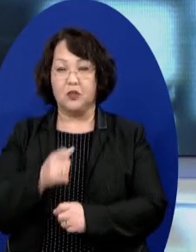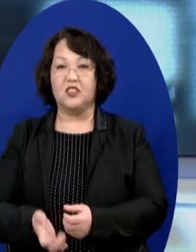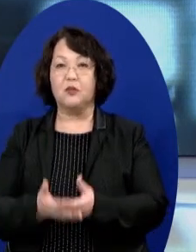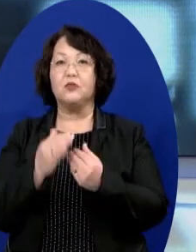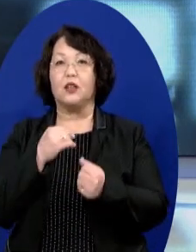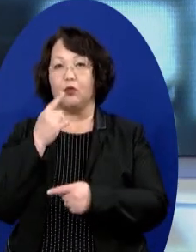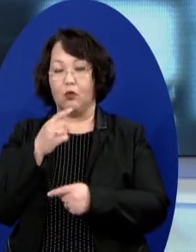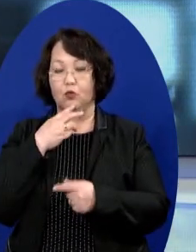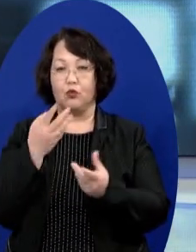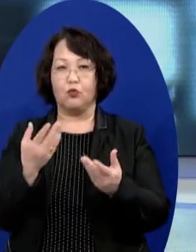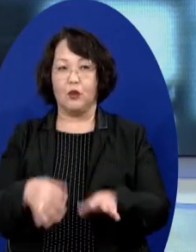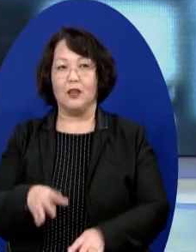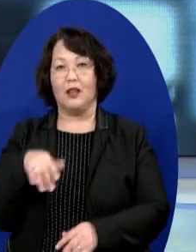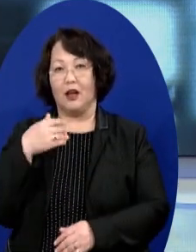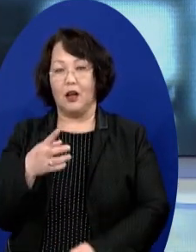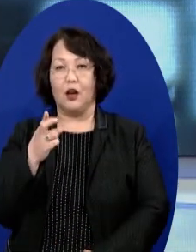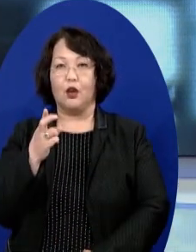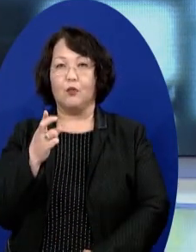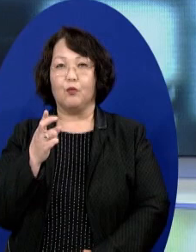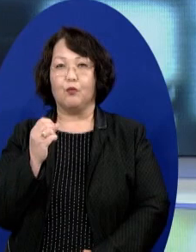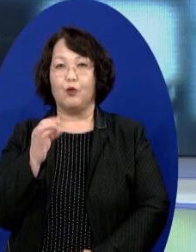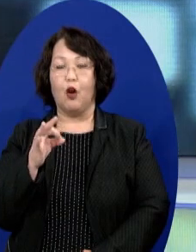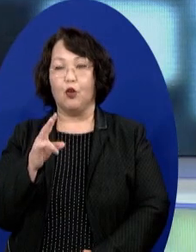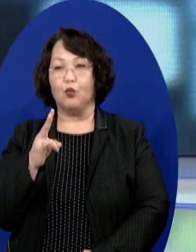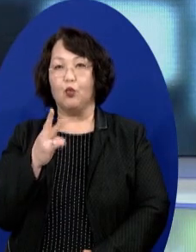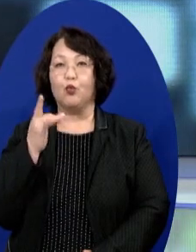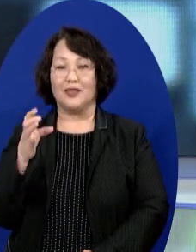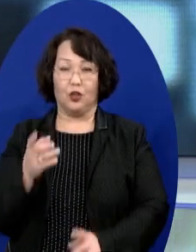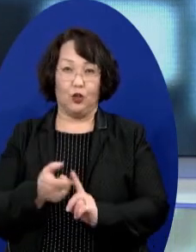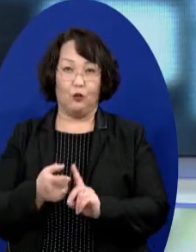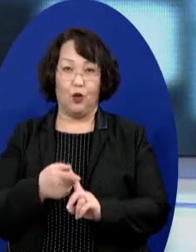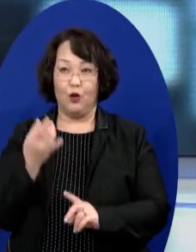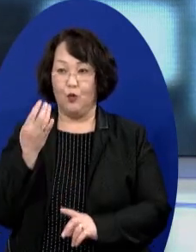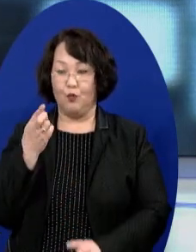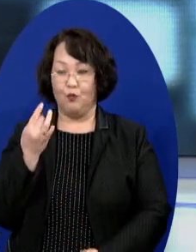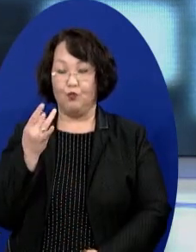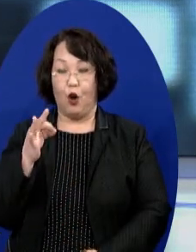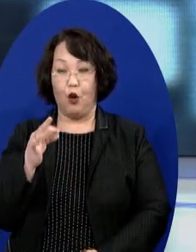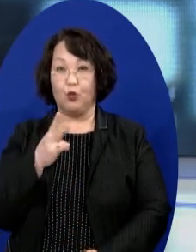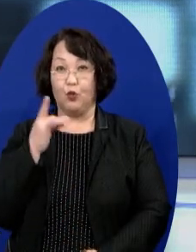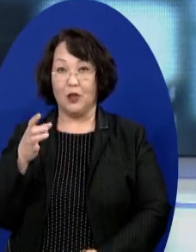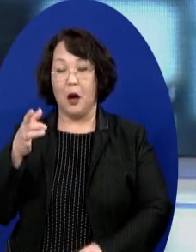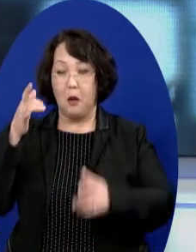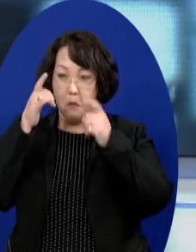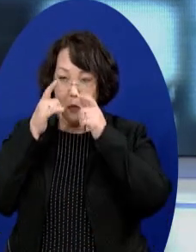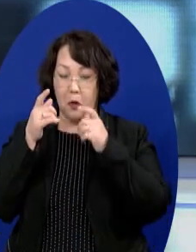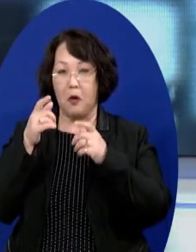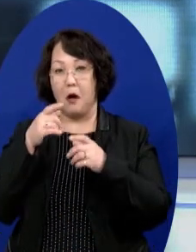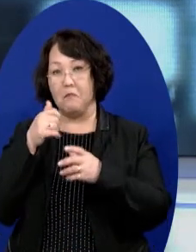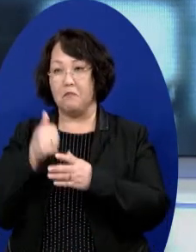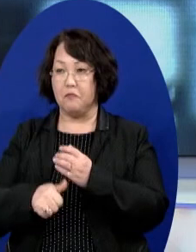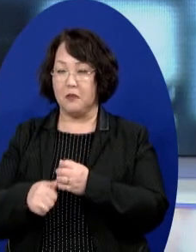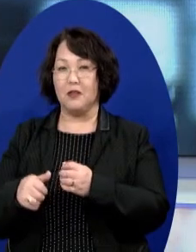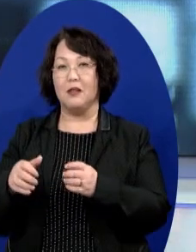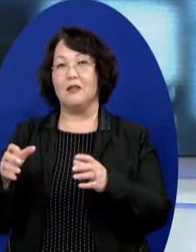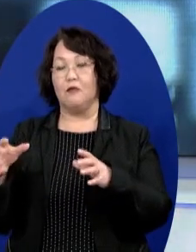За дараагийн мэдээлэл био нүүрстэй холбоотой сонирхолтой мэдээлэл байна. Тэгэхээр жил бүр малаас ялгардаг 57.5 сая тонн жийвх буюу